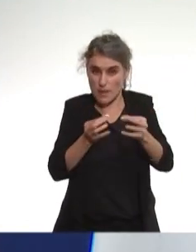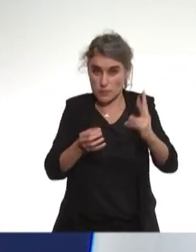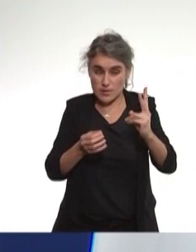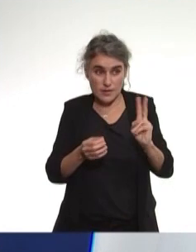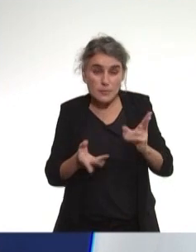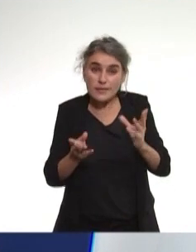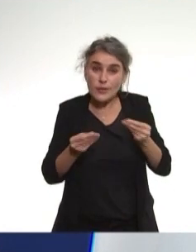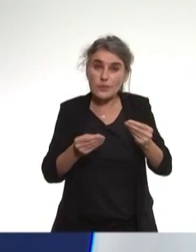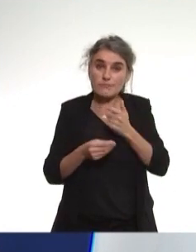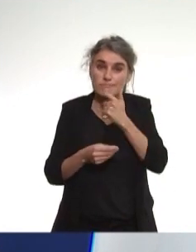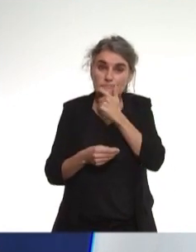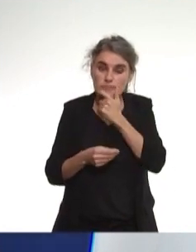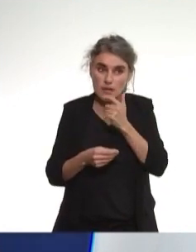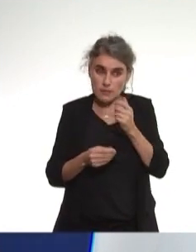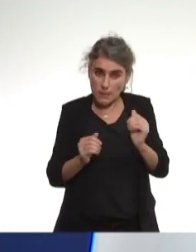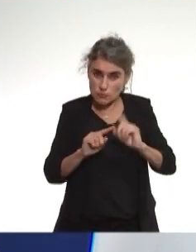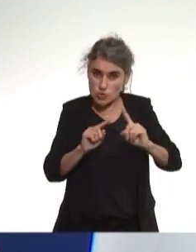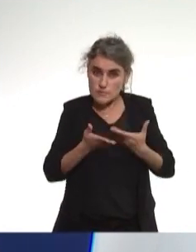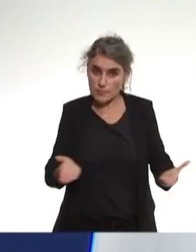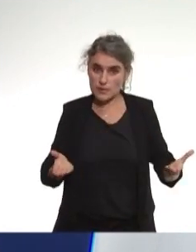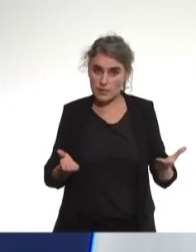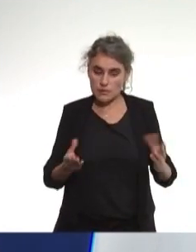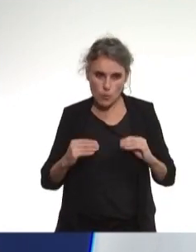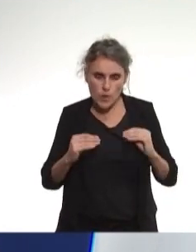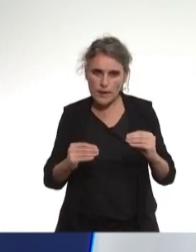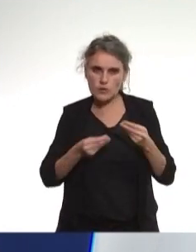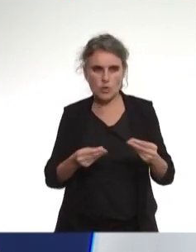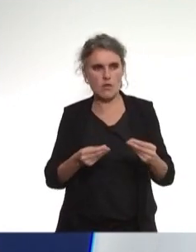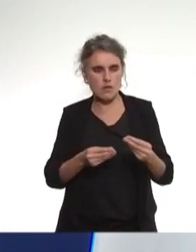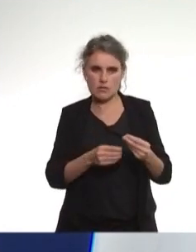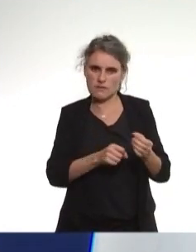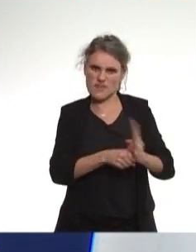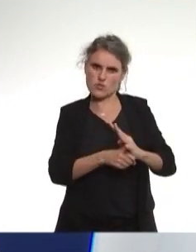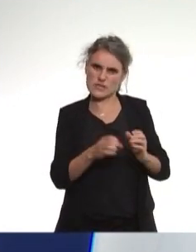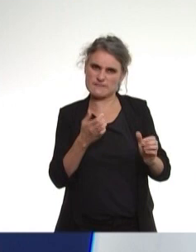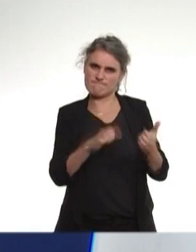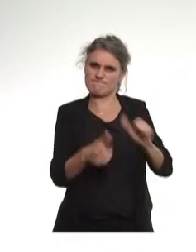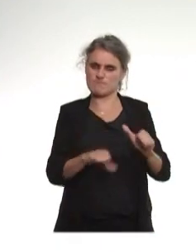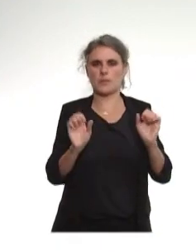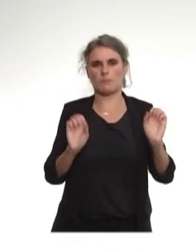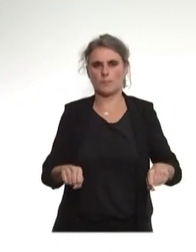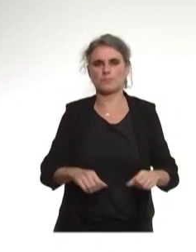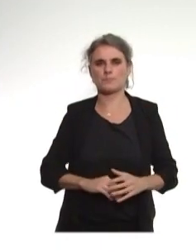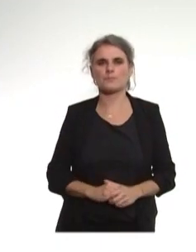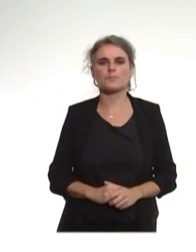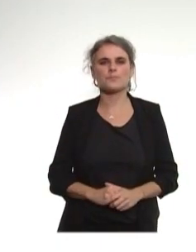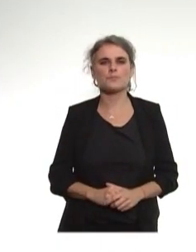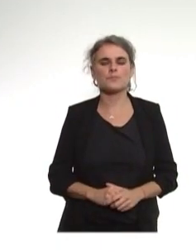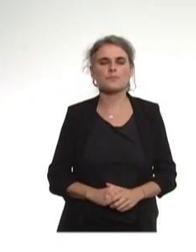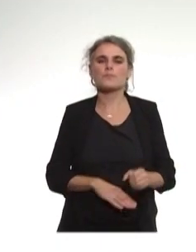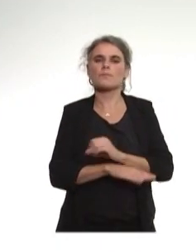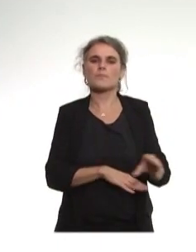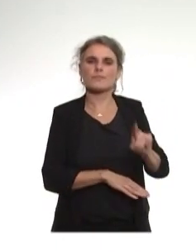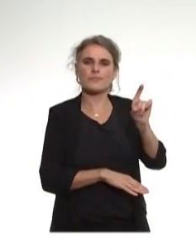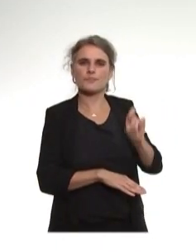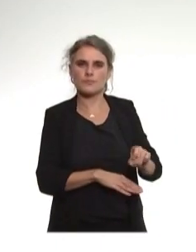parfois des moyens très simples et des mesures très pratiques qui permettent d'être efficace dans la lutte contre le virus solène le n france info pour